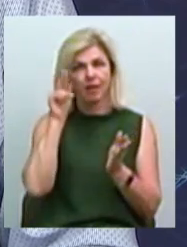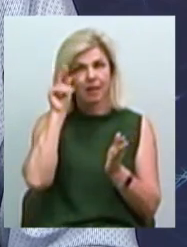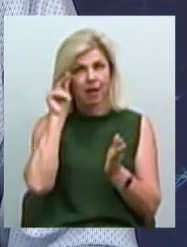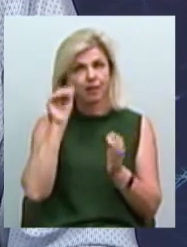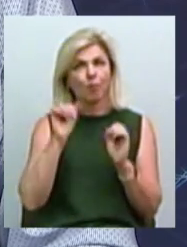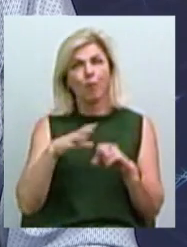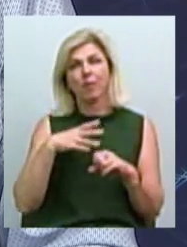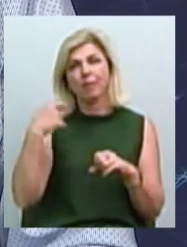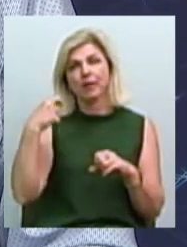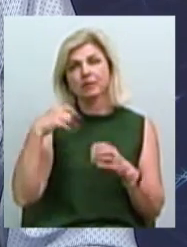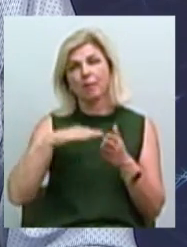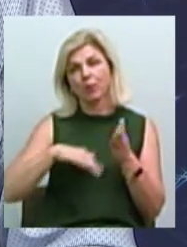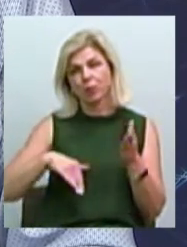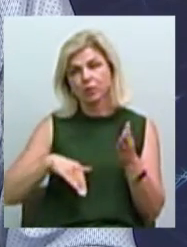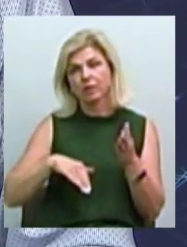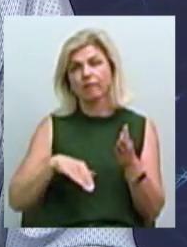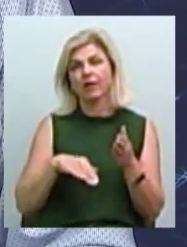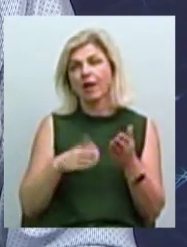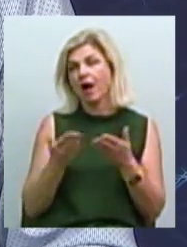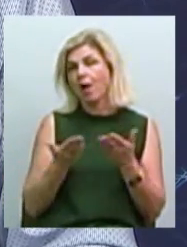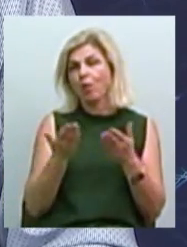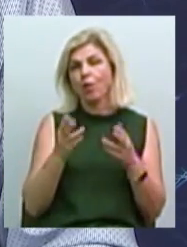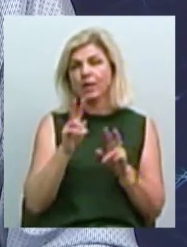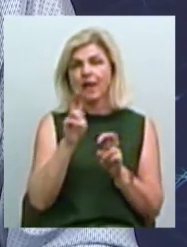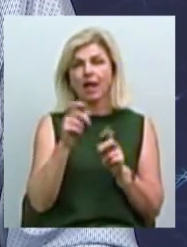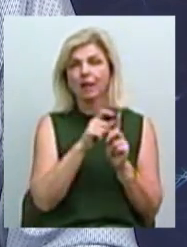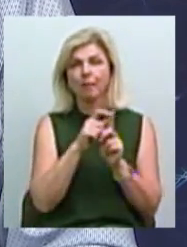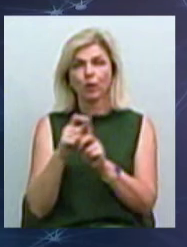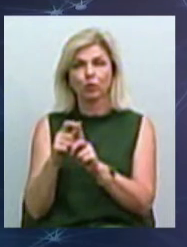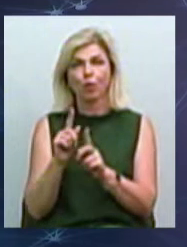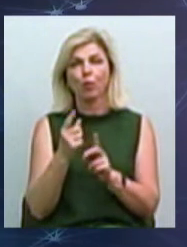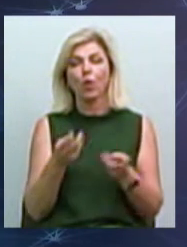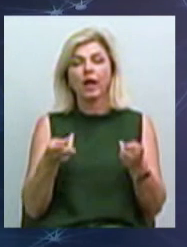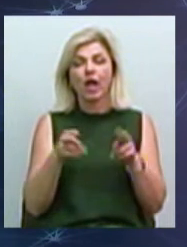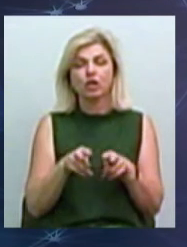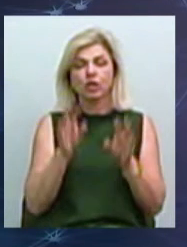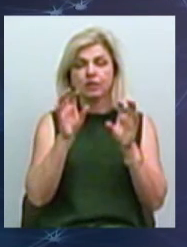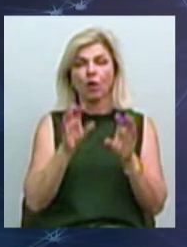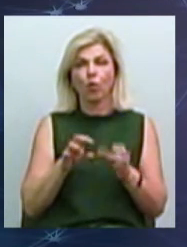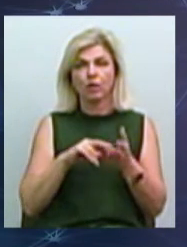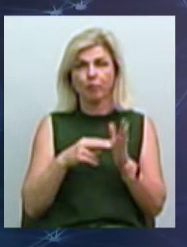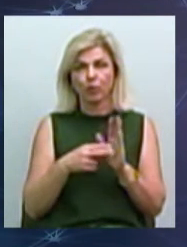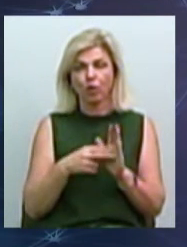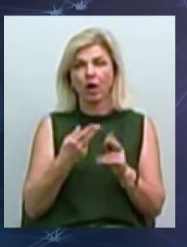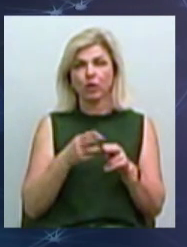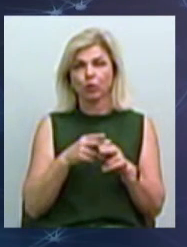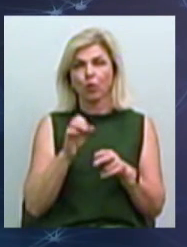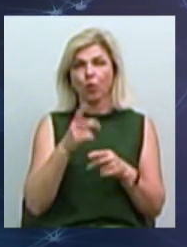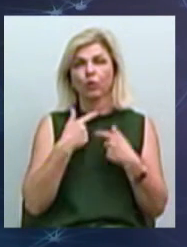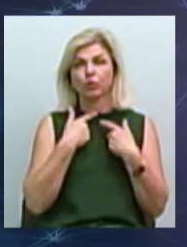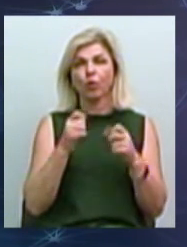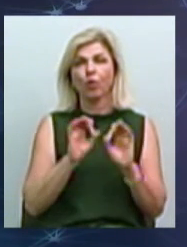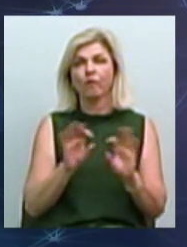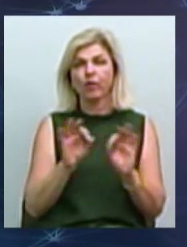її пропустив, до якого саме терміну, тому що решта законопроєктів, котрі він озвучив, і рішень мають бути прийняті